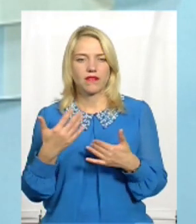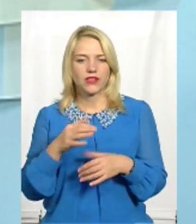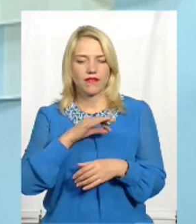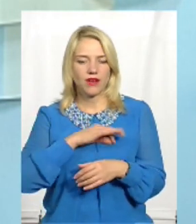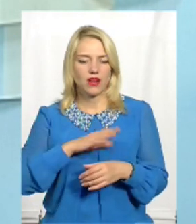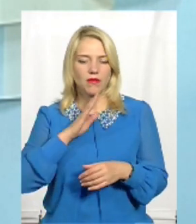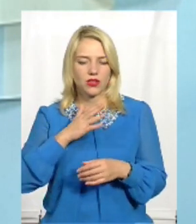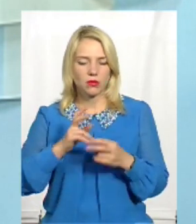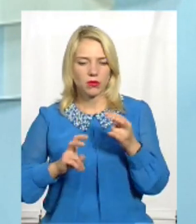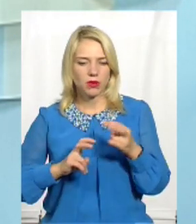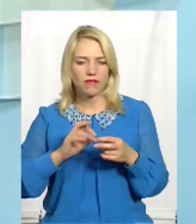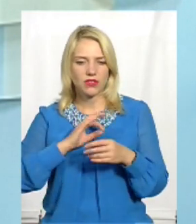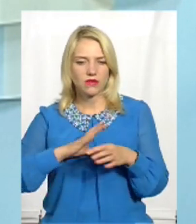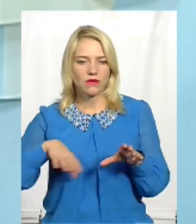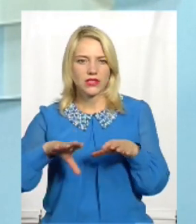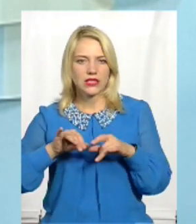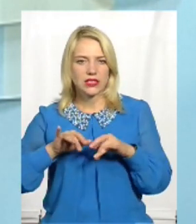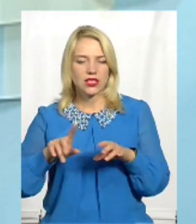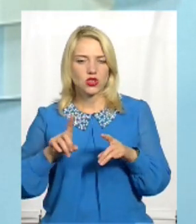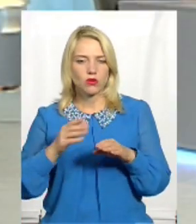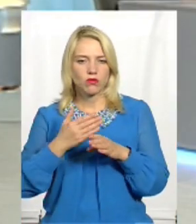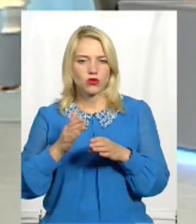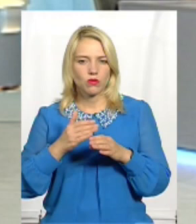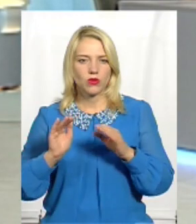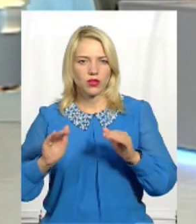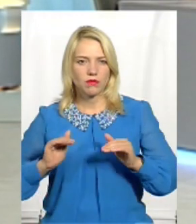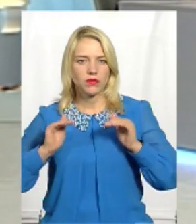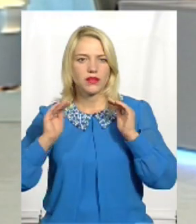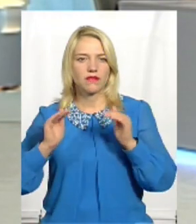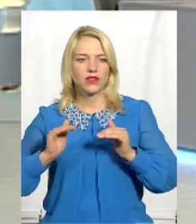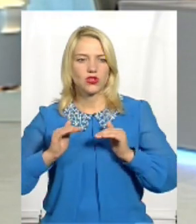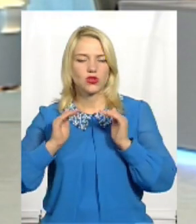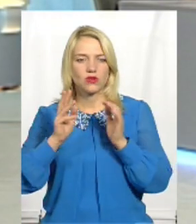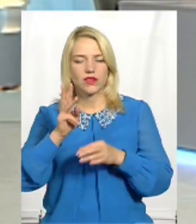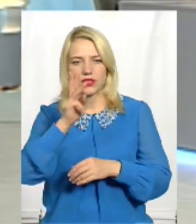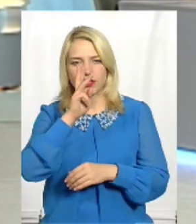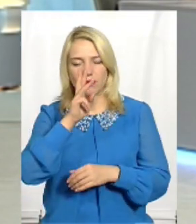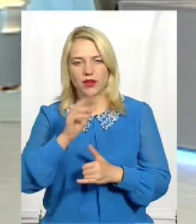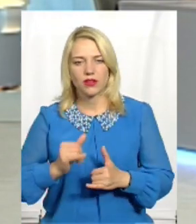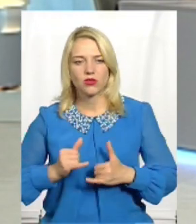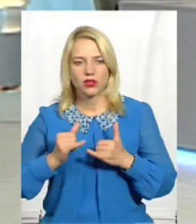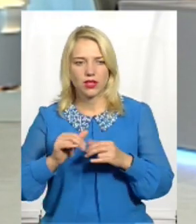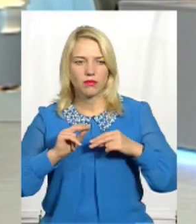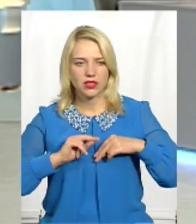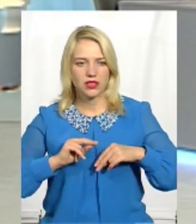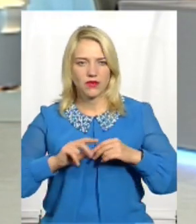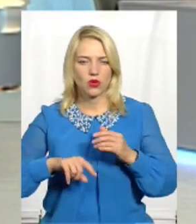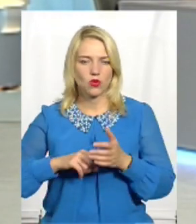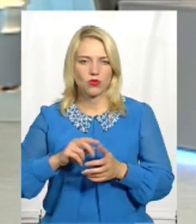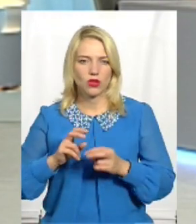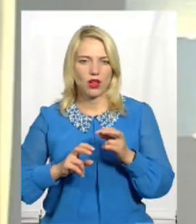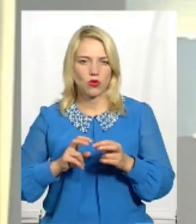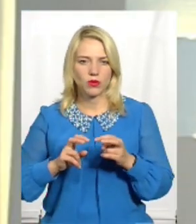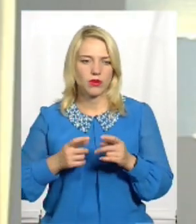ми, підприємства, всі заходи для того, щоб поступово підвищувати заробітну плату працівникам комунального підприємства. А